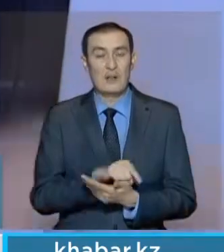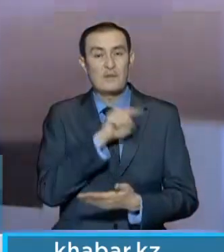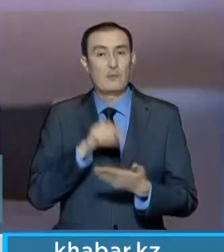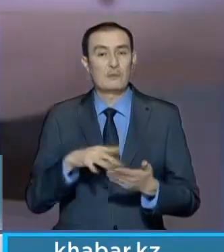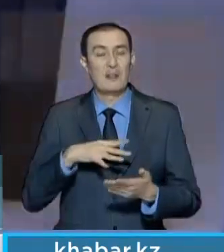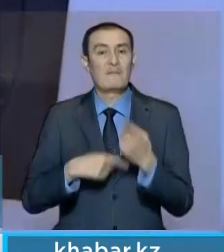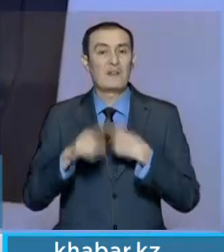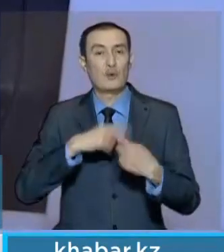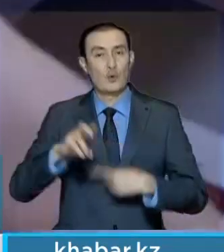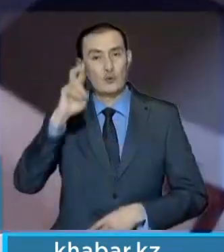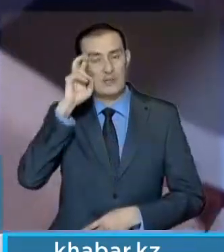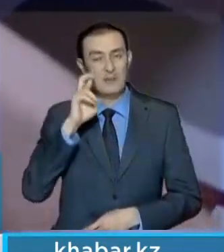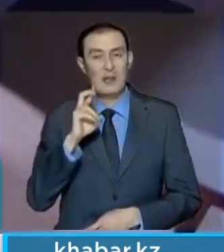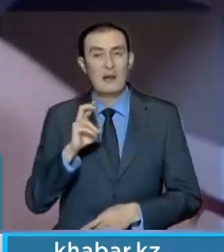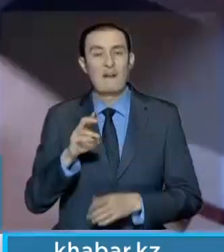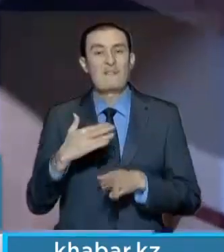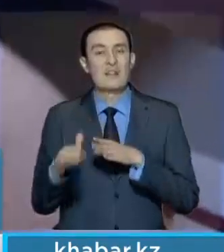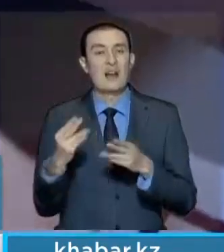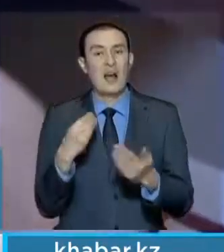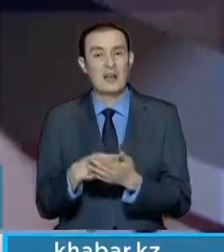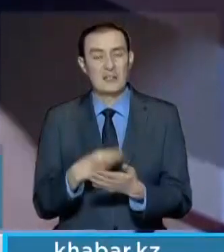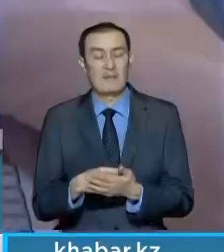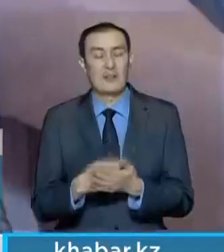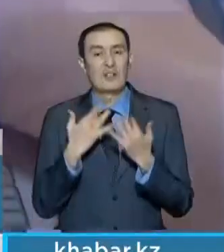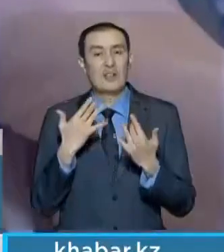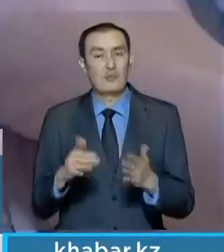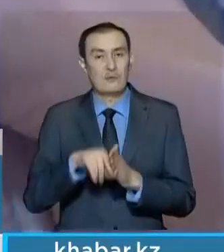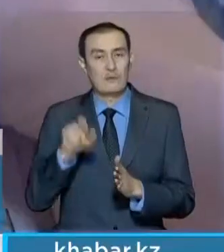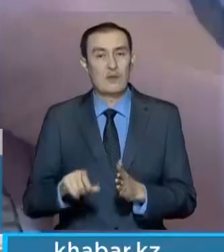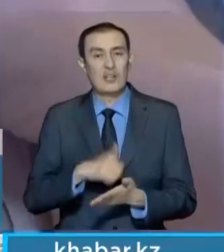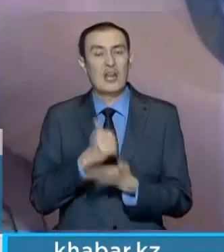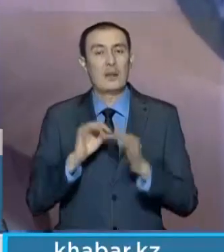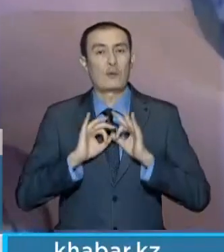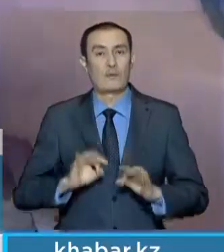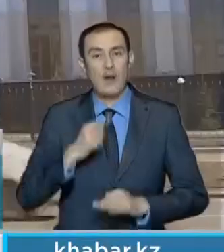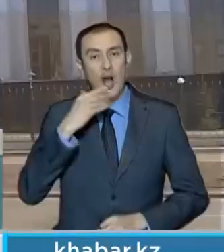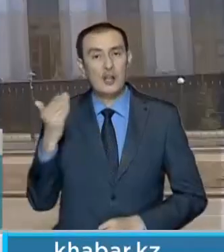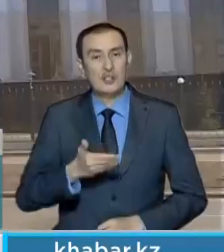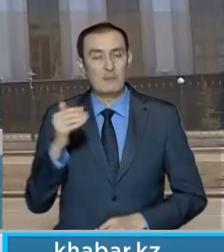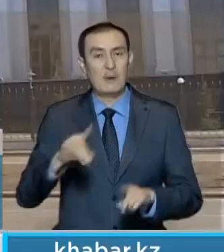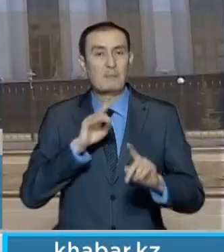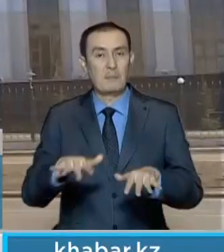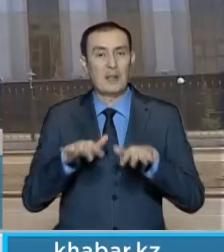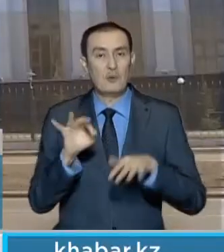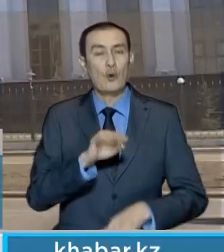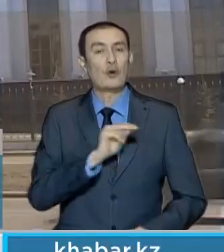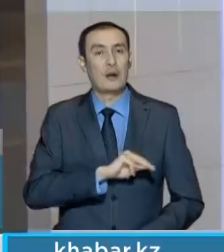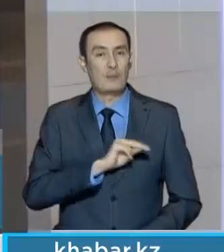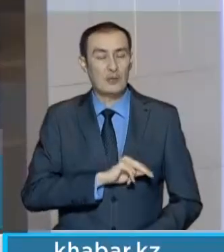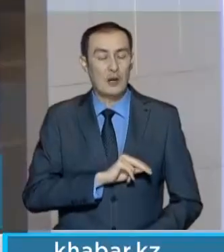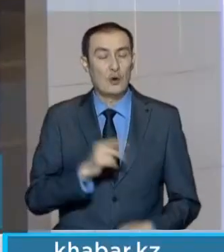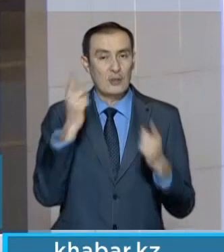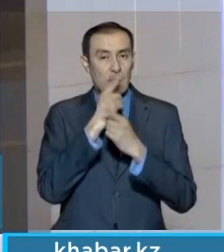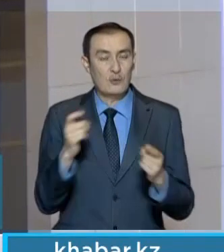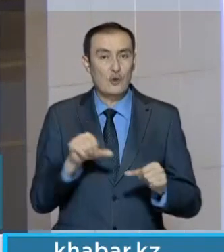вопросы по возврату государству незаконно выведенных активов. Депутаты потребовали от Генпрокуратуры отчитываться перед парламентом о проделанной работе. Ермурат Бапи